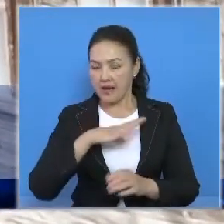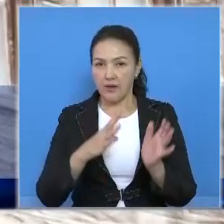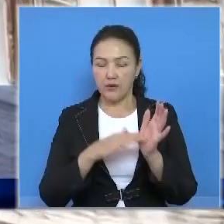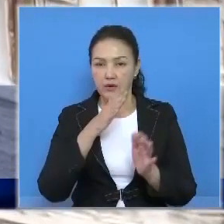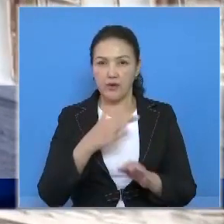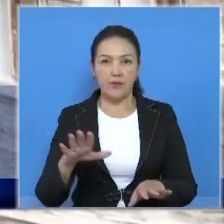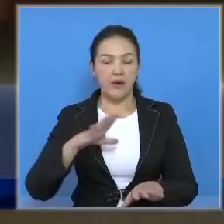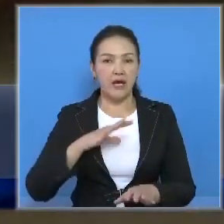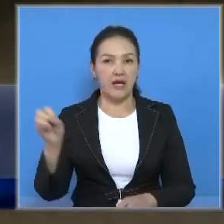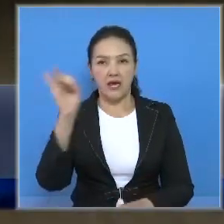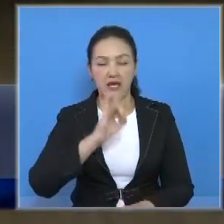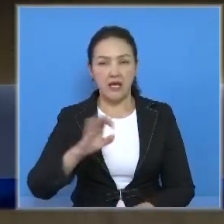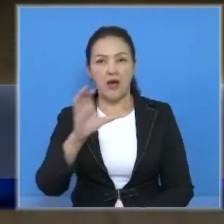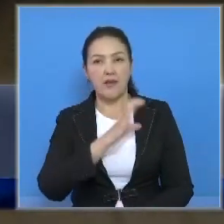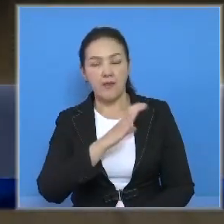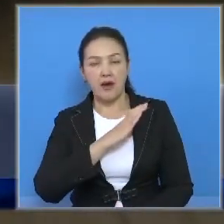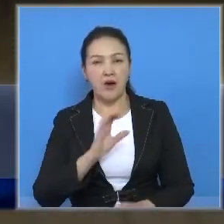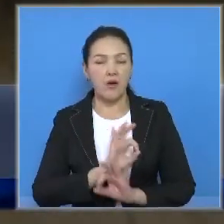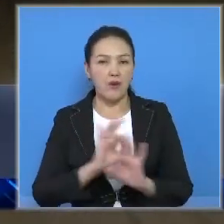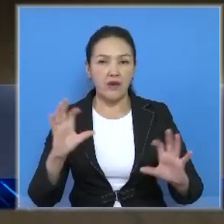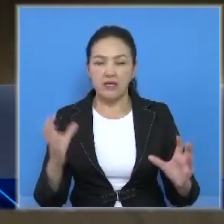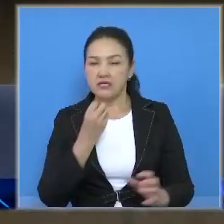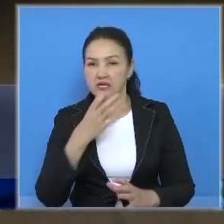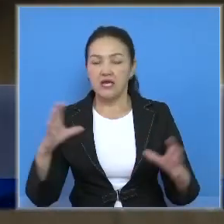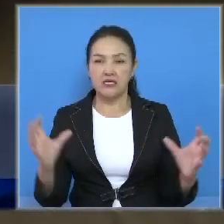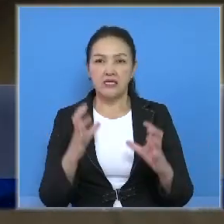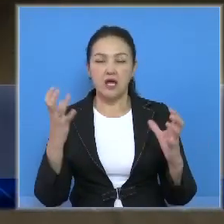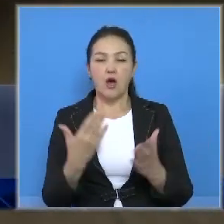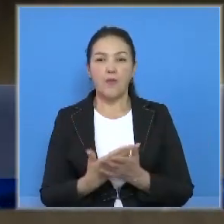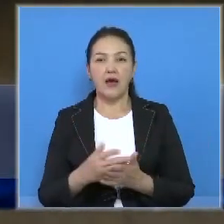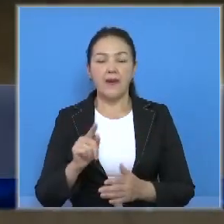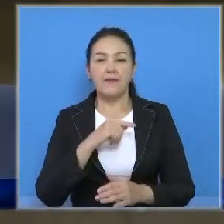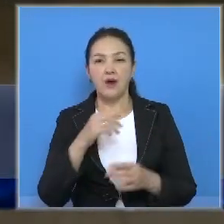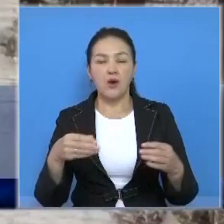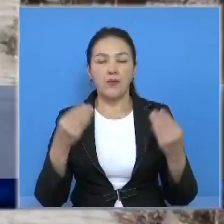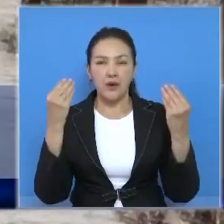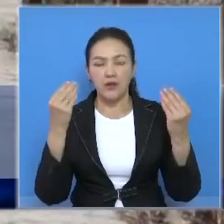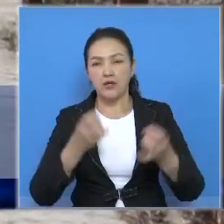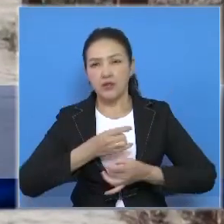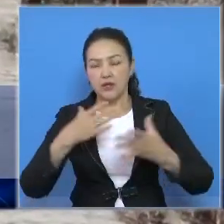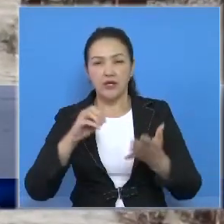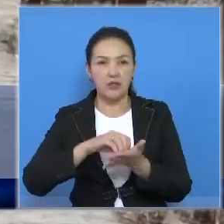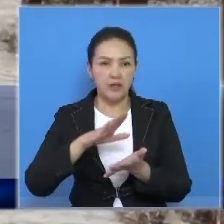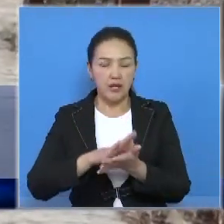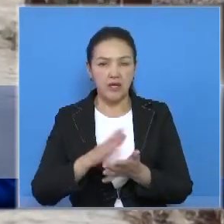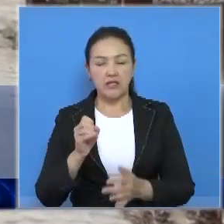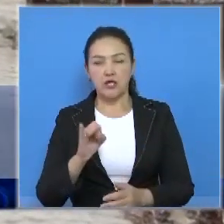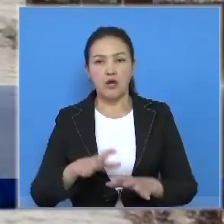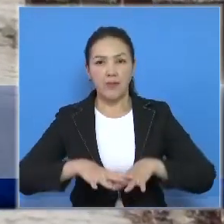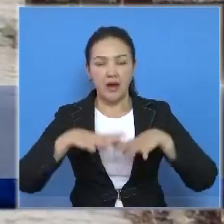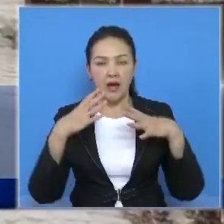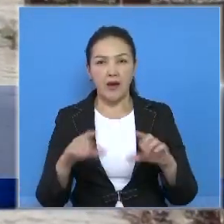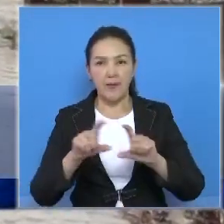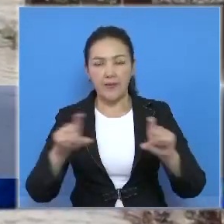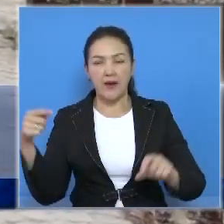жылдың торабында жатқан тарихқа бай елді мекен өте жақсы сақталған. Мұнда 100-ден астам нысан мәдени құндылық ретінде тіркелген. Тараклыдағы ең үлкен